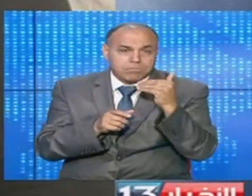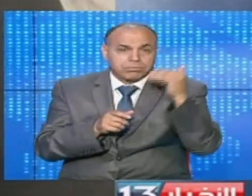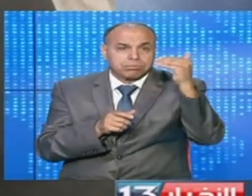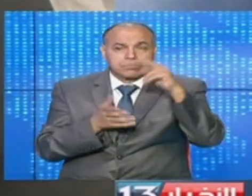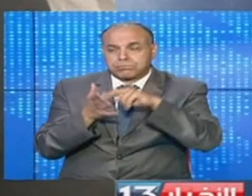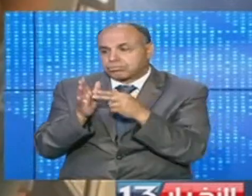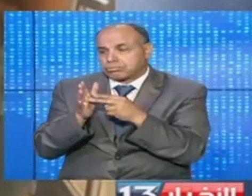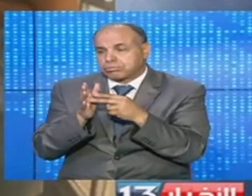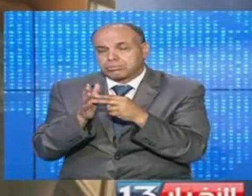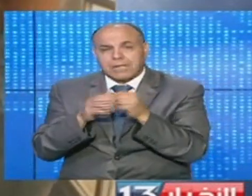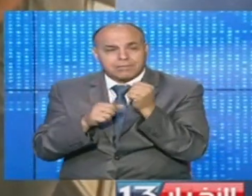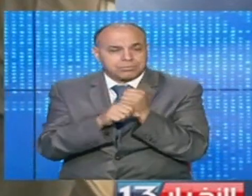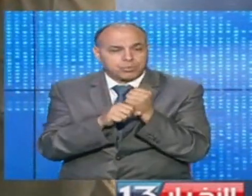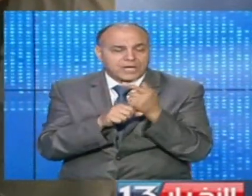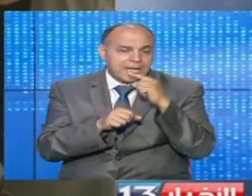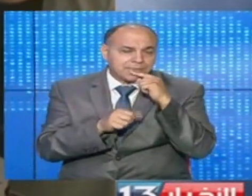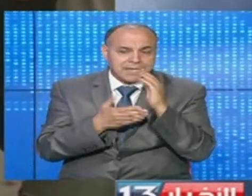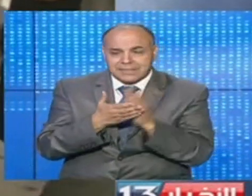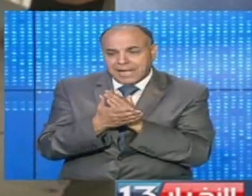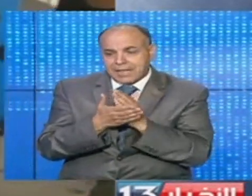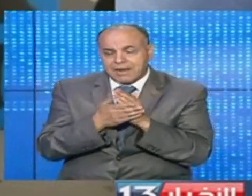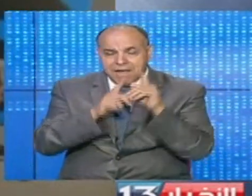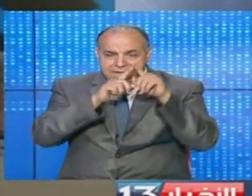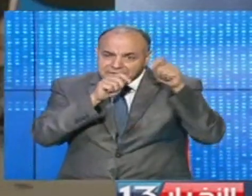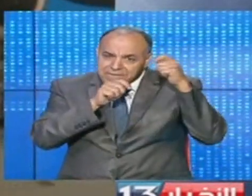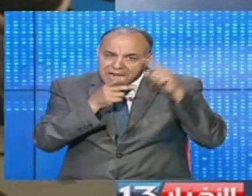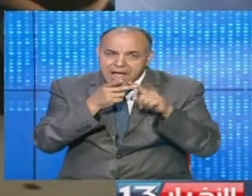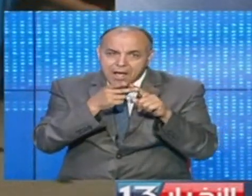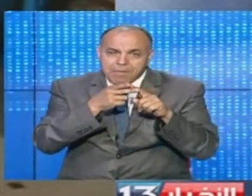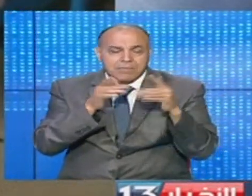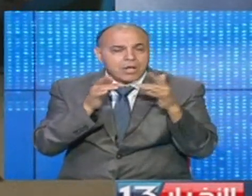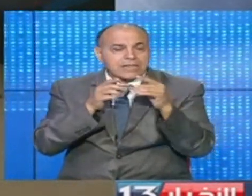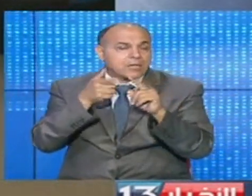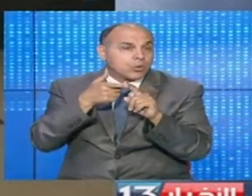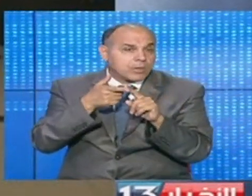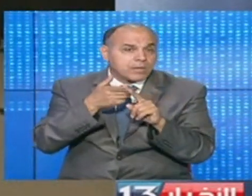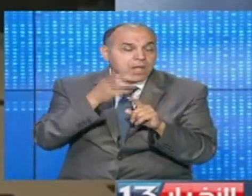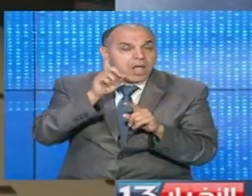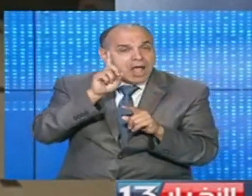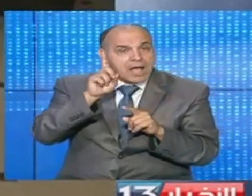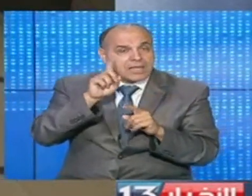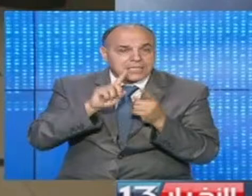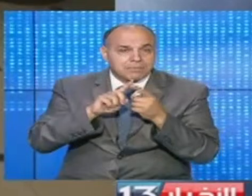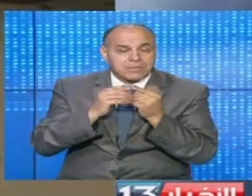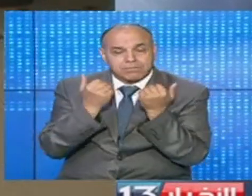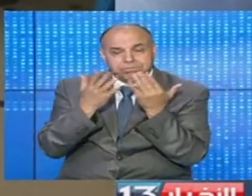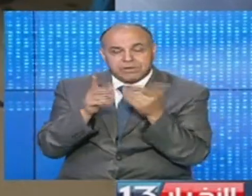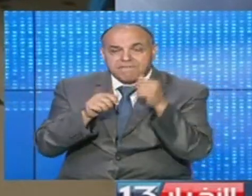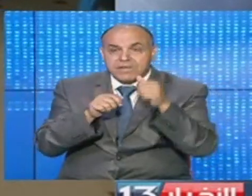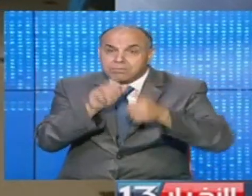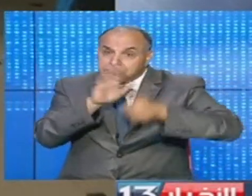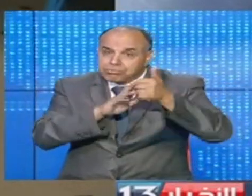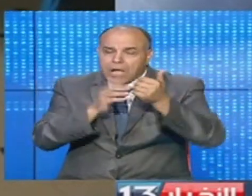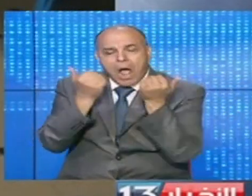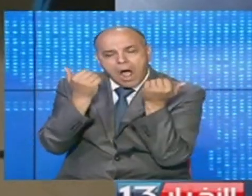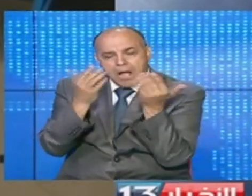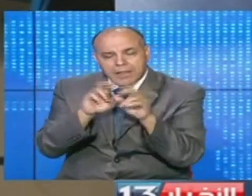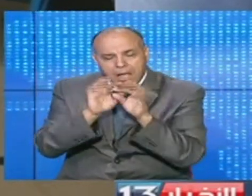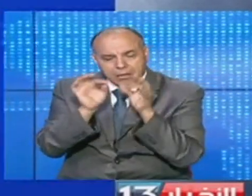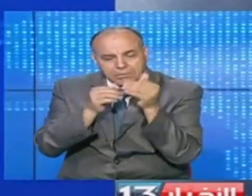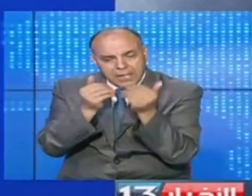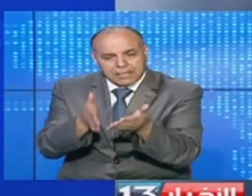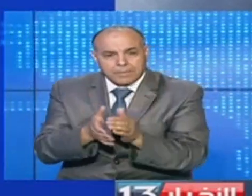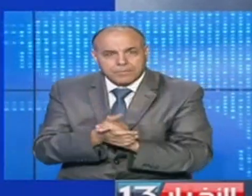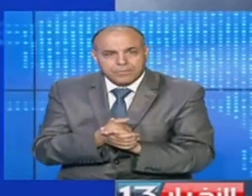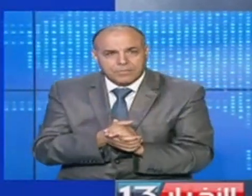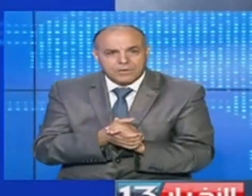للفنون والحرف بس لاعداد افلام في الواقع الافتراضي وخصص جائزه للفيلم الفائز في هذا المجال